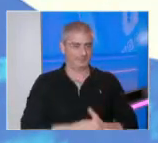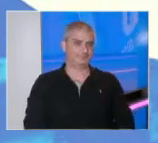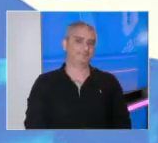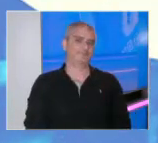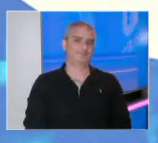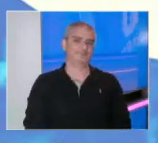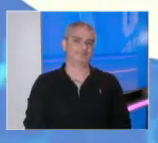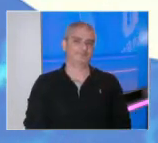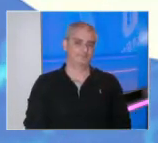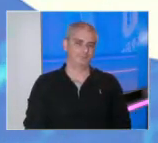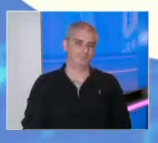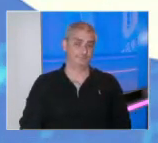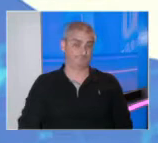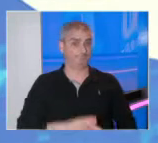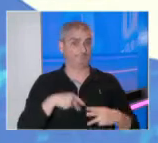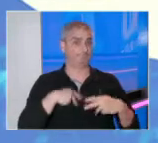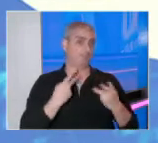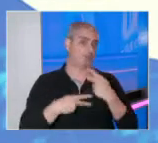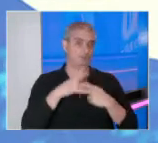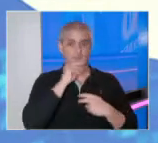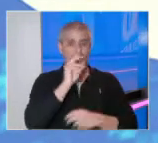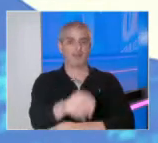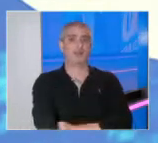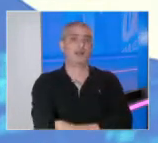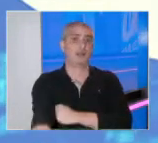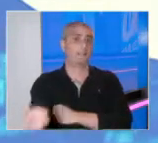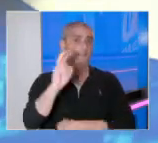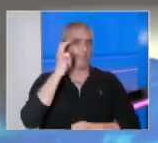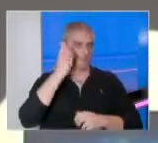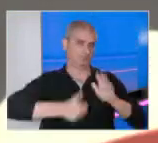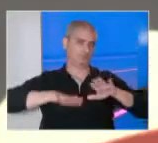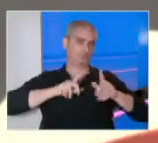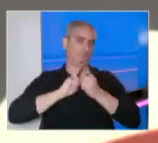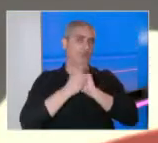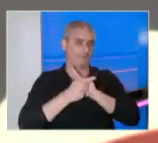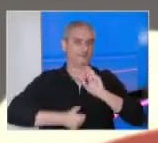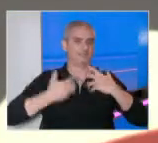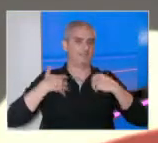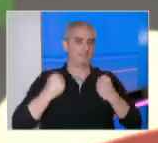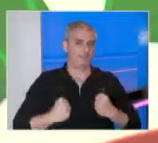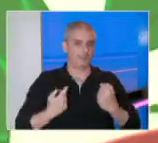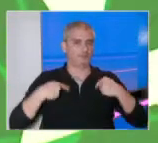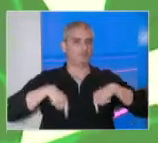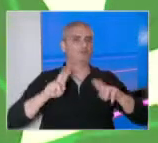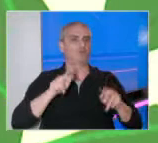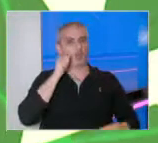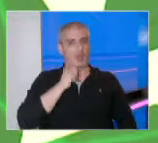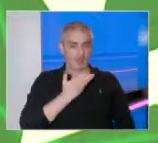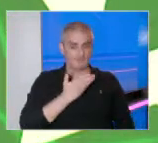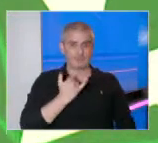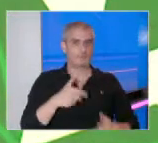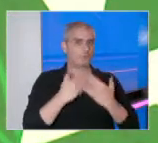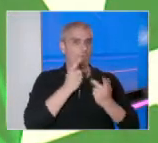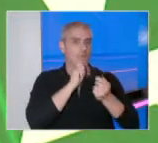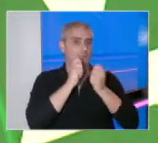ערב טוב. ערב טוב. אנחנו חוזרים לבני גנץ, ראש הממשלה החליפי, שר הביטחון, יושב ראש כחול לבן. הבוקר